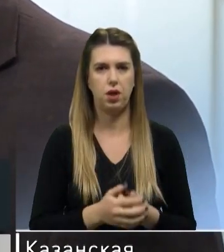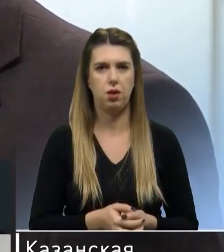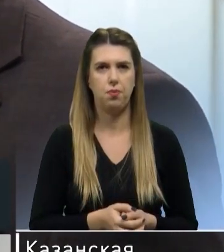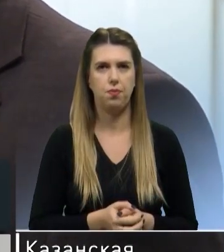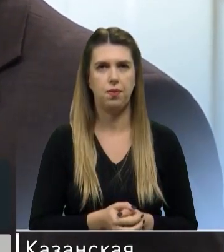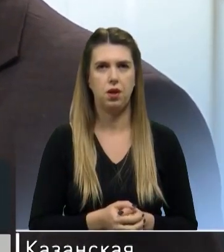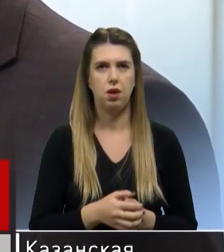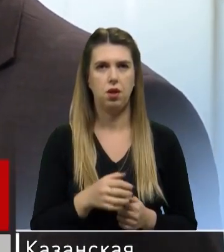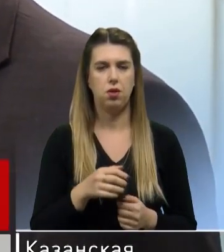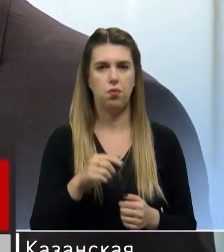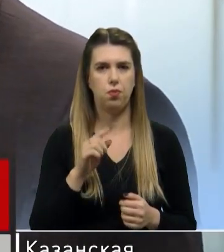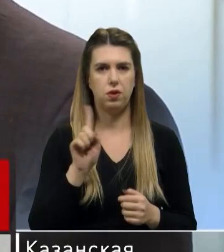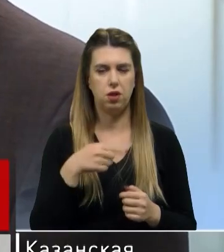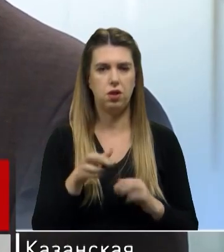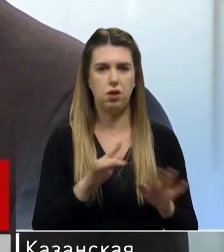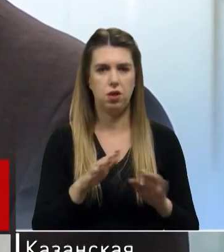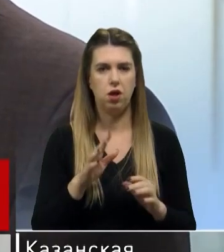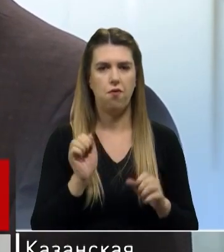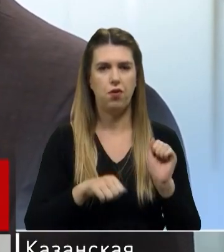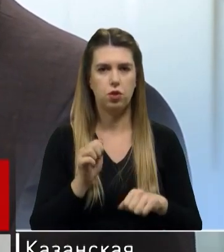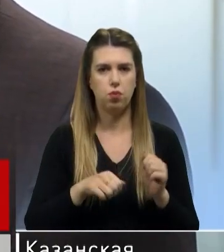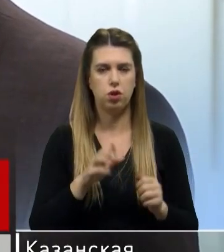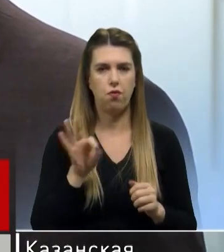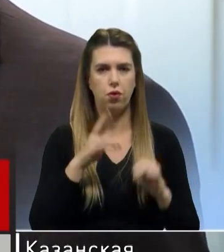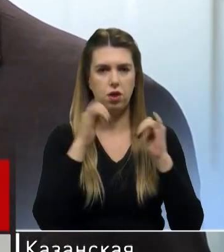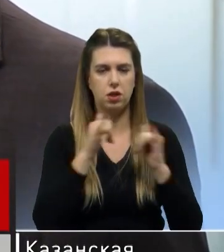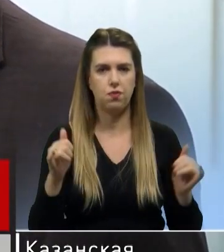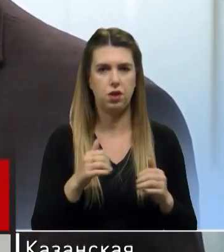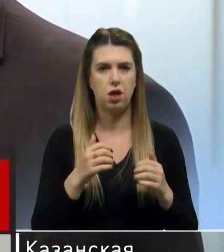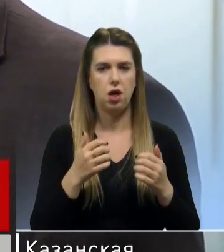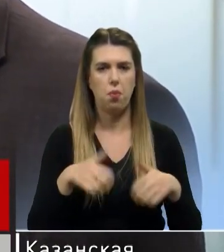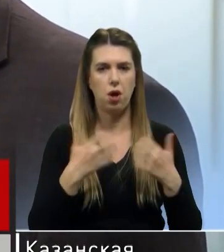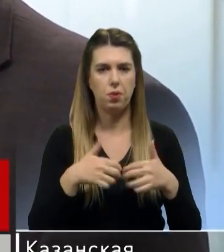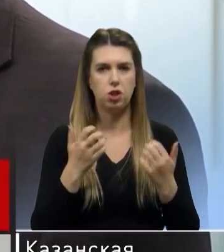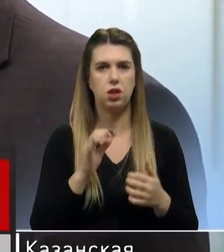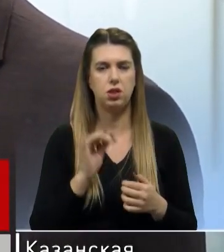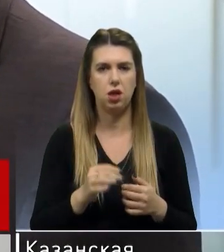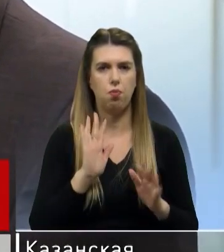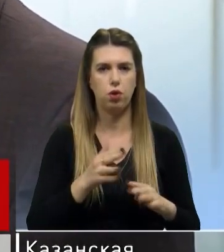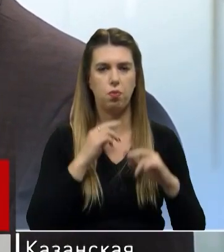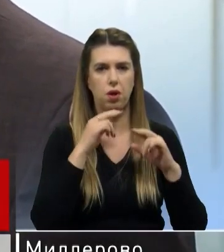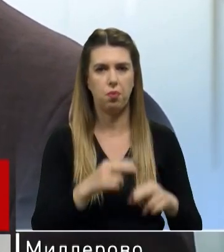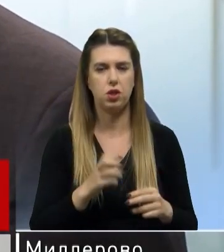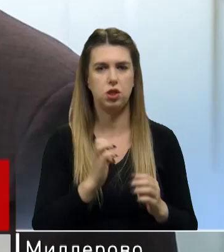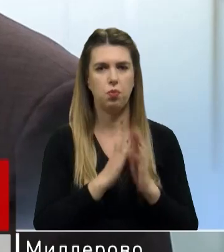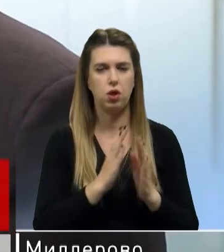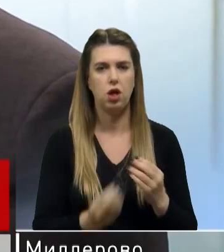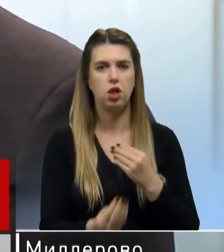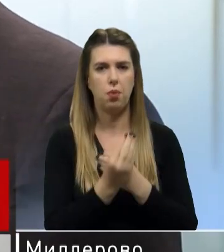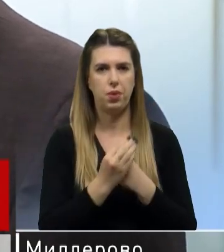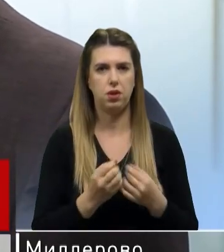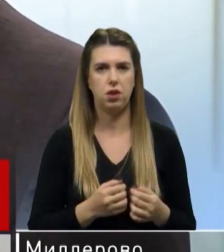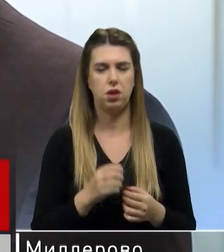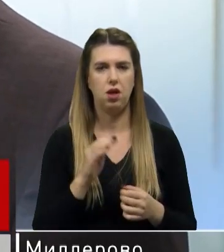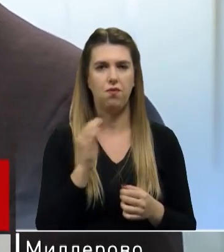И мы здесь задействуем свои возможности, фонд развития промышленности, и будем обращаться с просьбой дополнительно